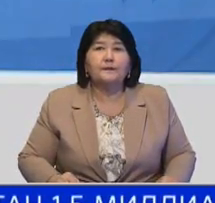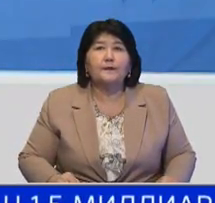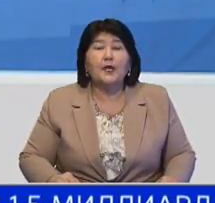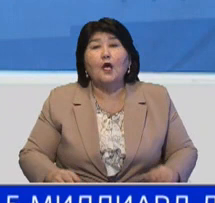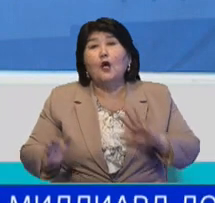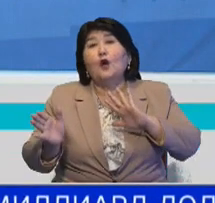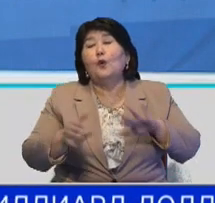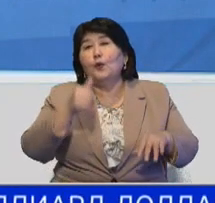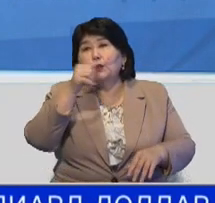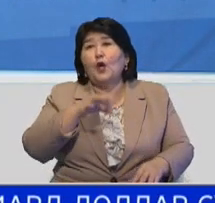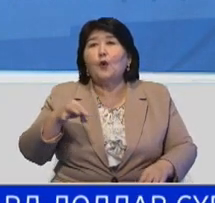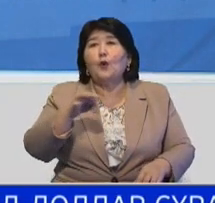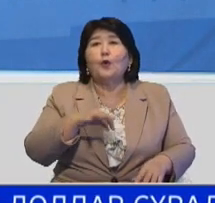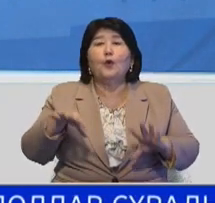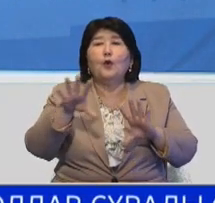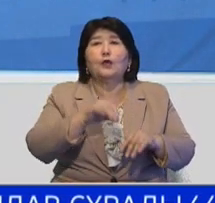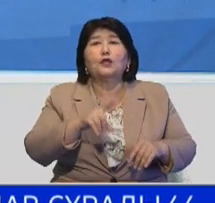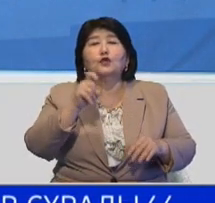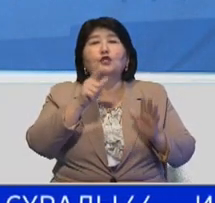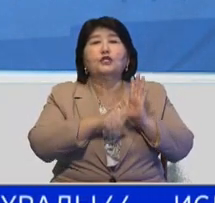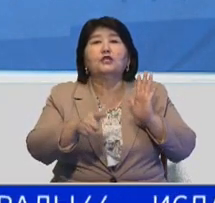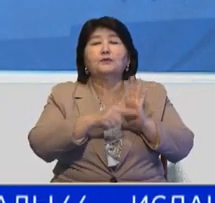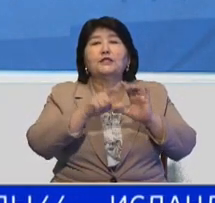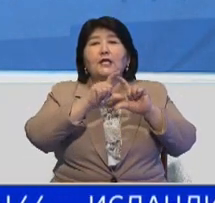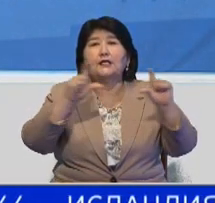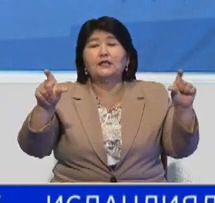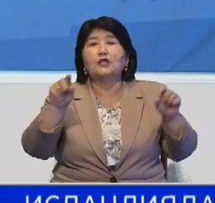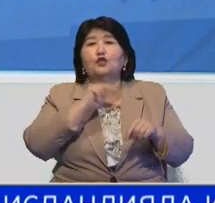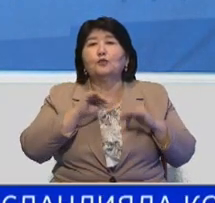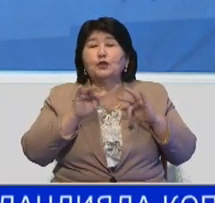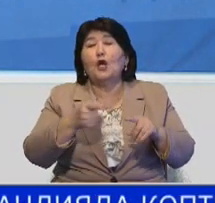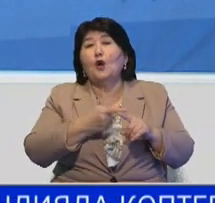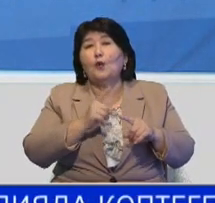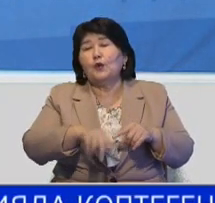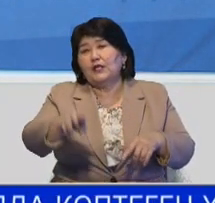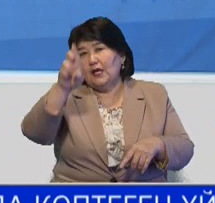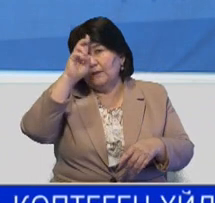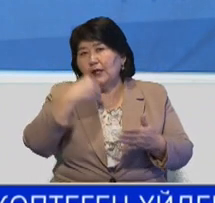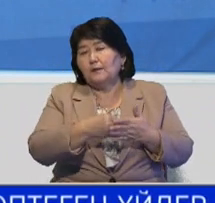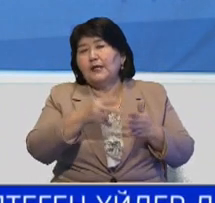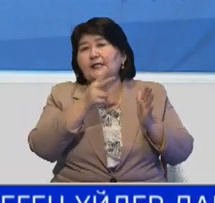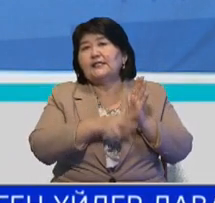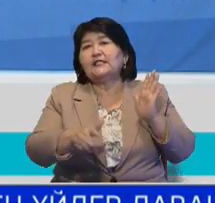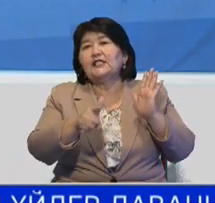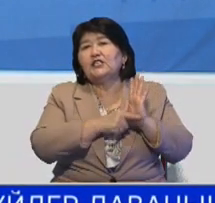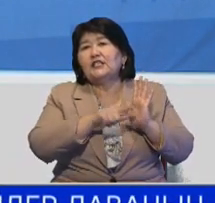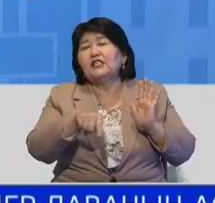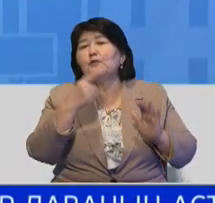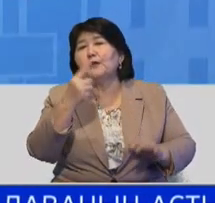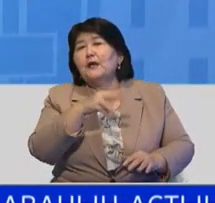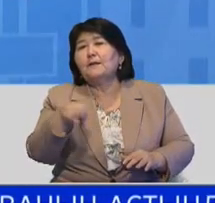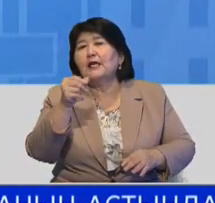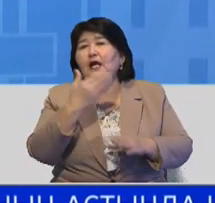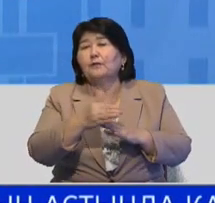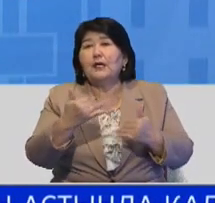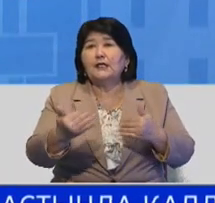Өткен жылы облыс бойынша 177 нысанның құрылысын жүргіздік. Оған мемлекеттік бюджеттен 87,1 миллиард теңге бөлінді. Жақын